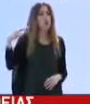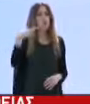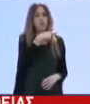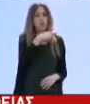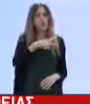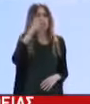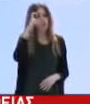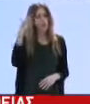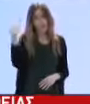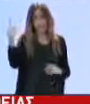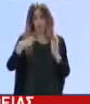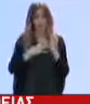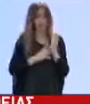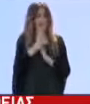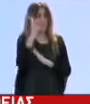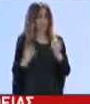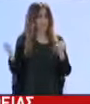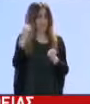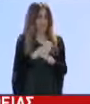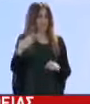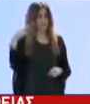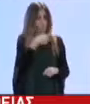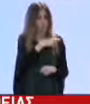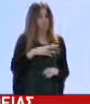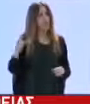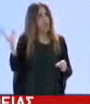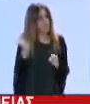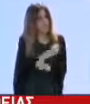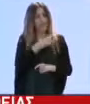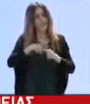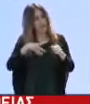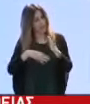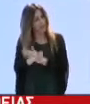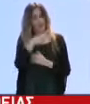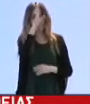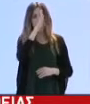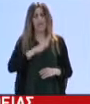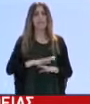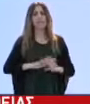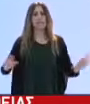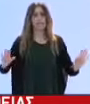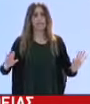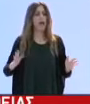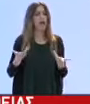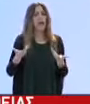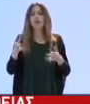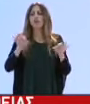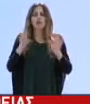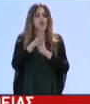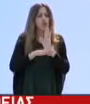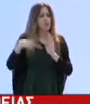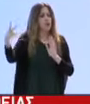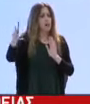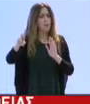το 2014 είχε καταφέρει να βγάλει τη χώρα από την κρίση. Υλοποιώντας ένα τολμηρό, ένα σκληρό